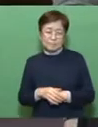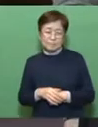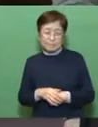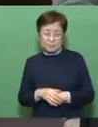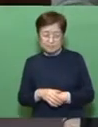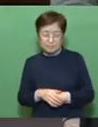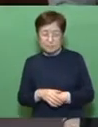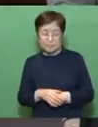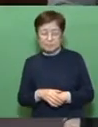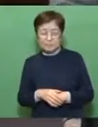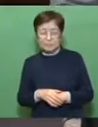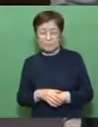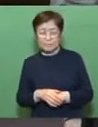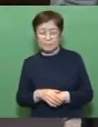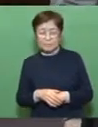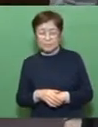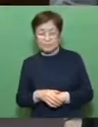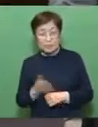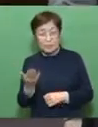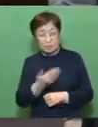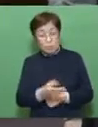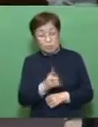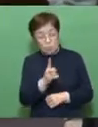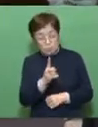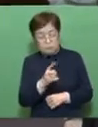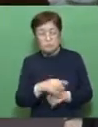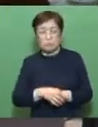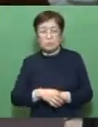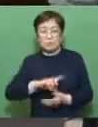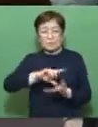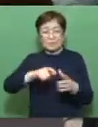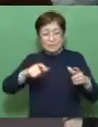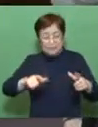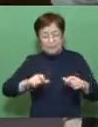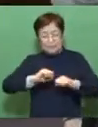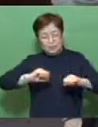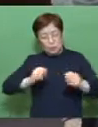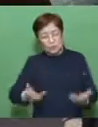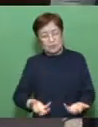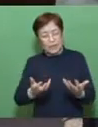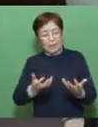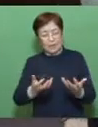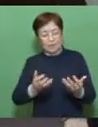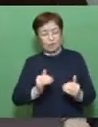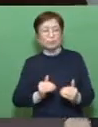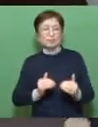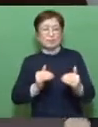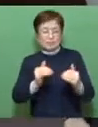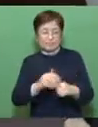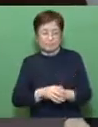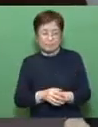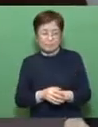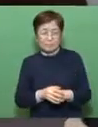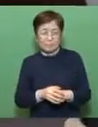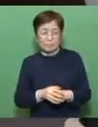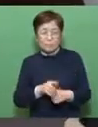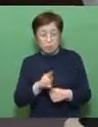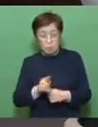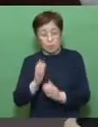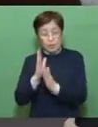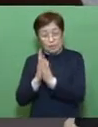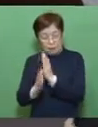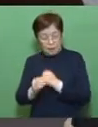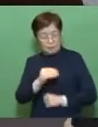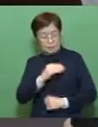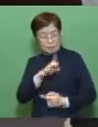そうですかさあ続いてはもう1つの決意え地域創生の推進というところなんですがこれもかなり積極